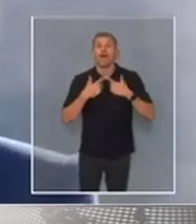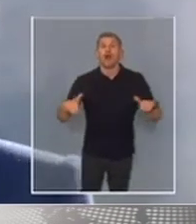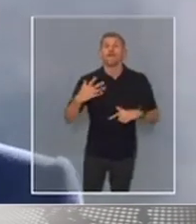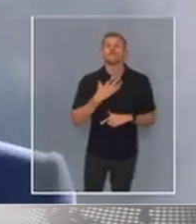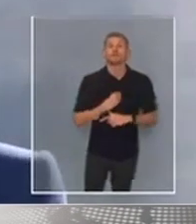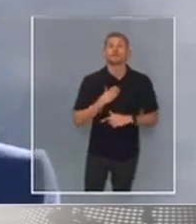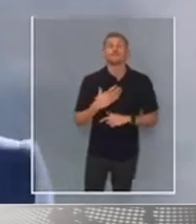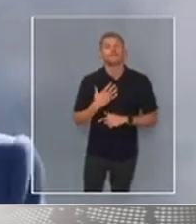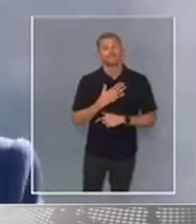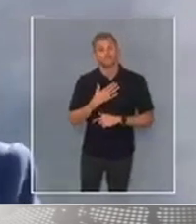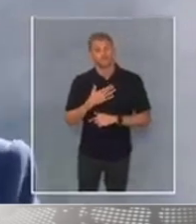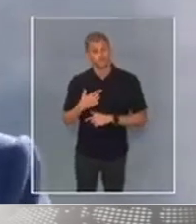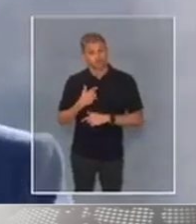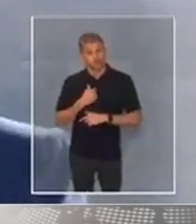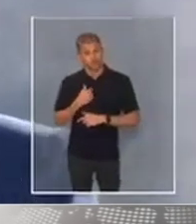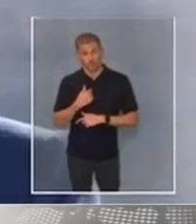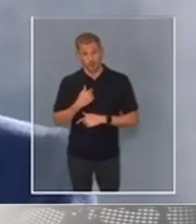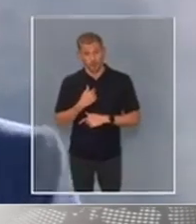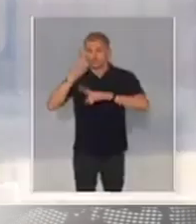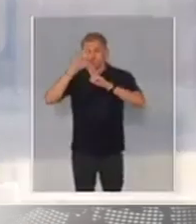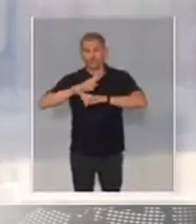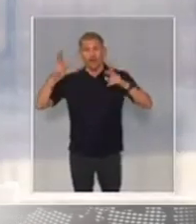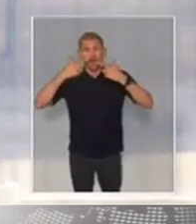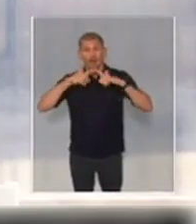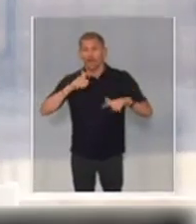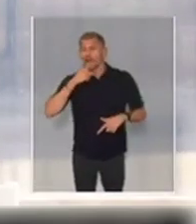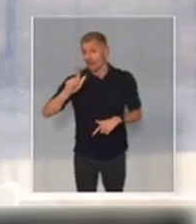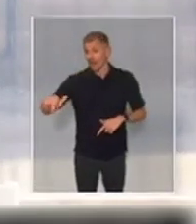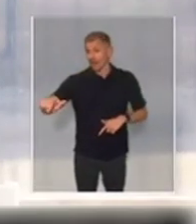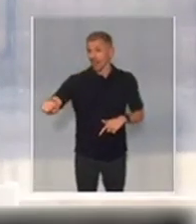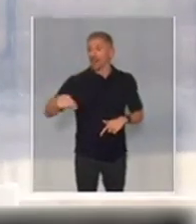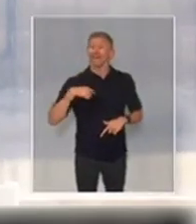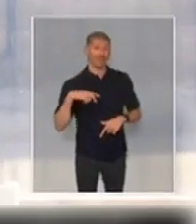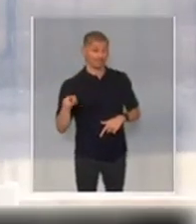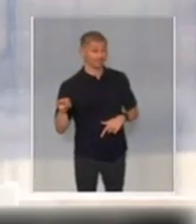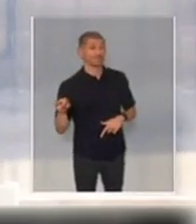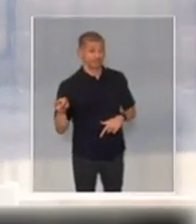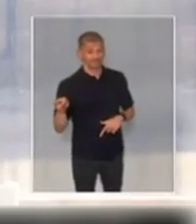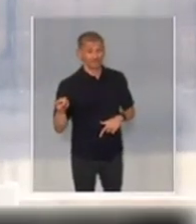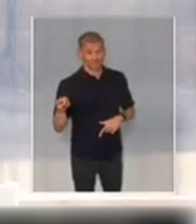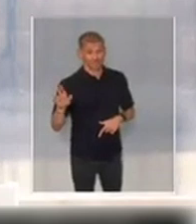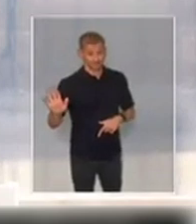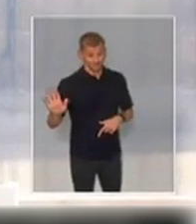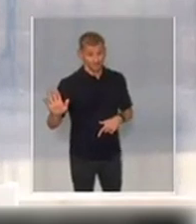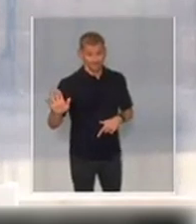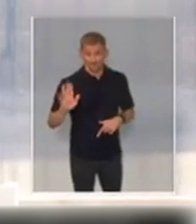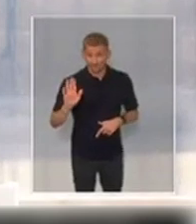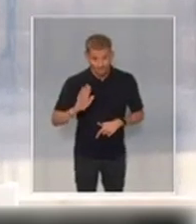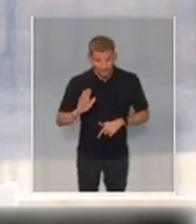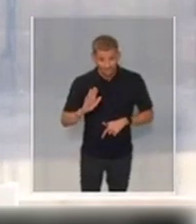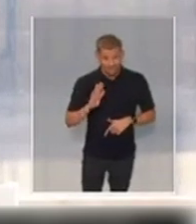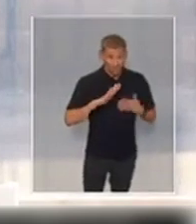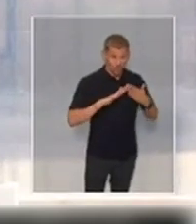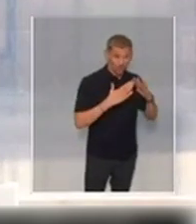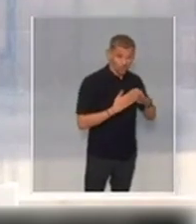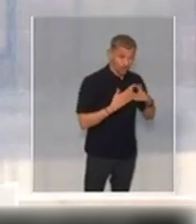soi contre l'anglais. C'est tout le contraire. C'est une communauté qui promeut la